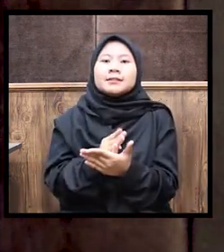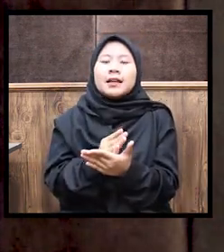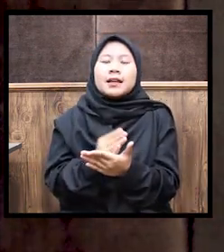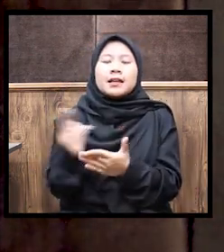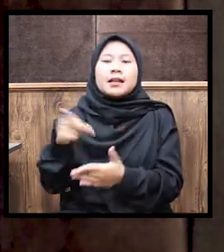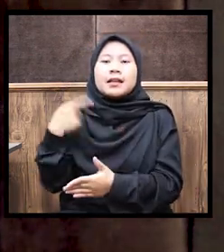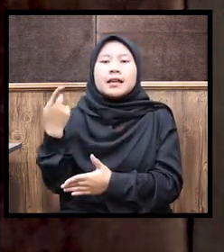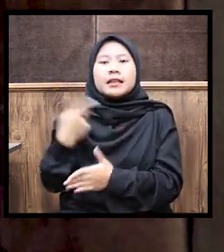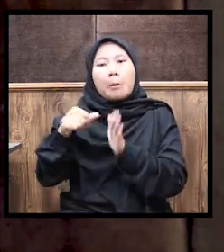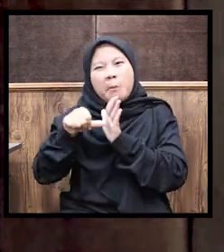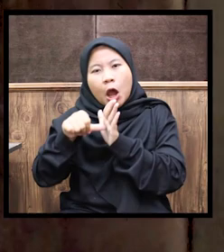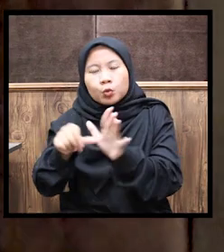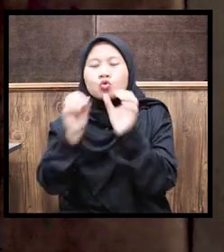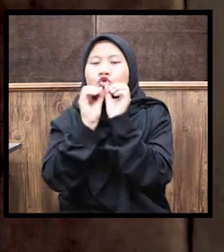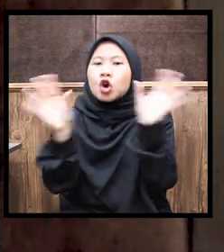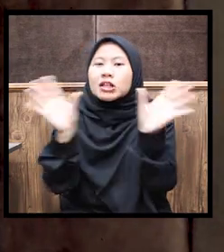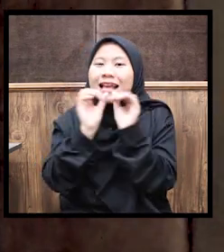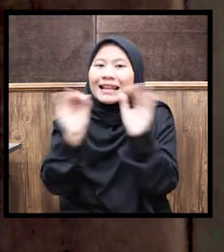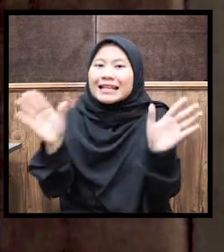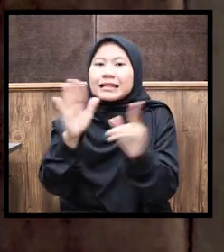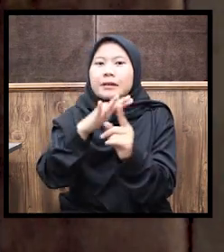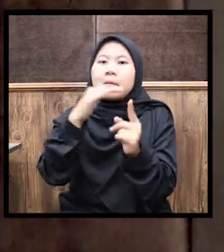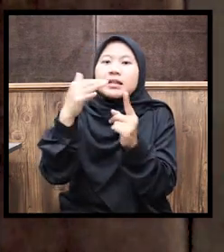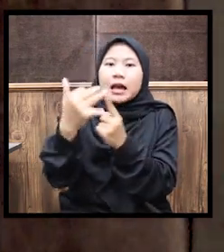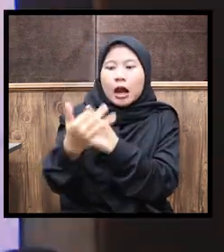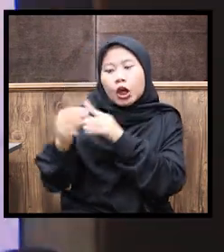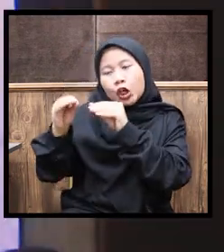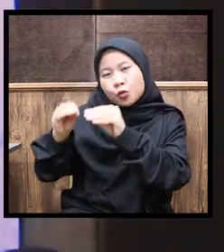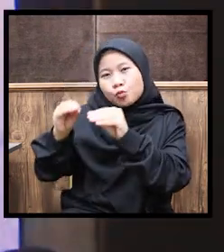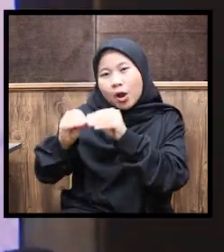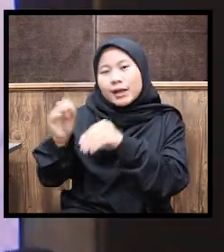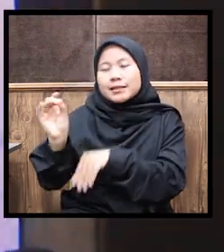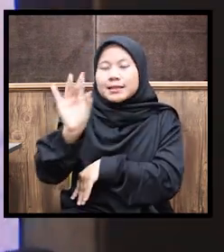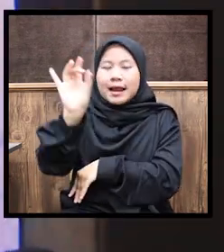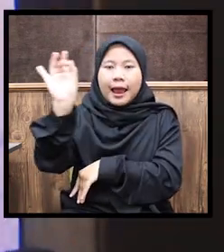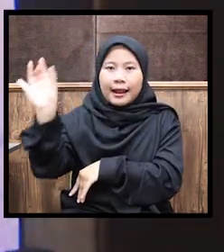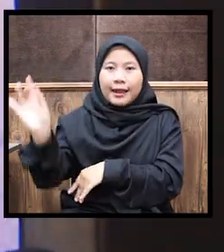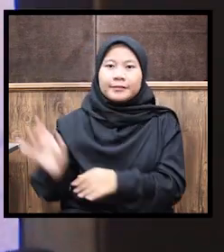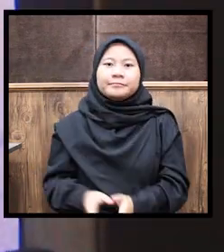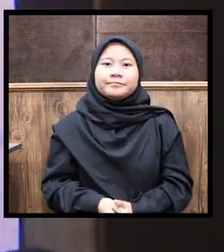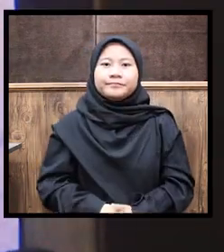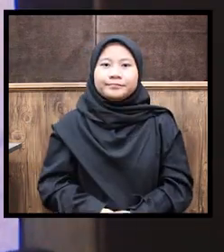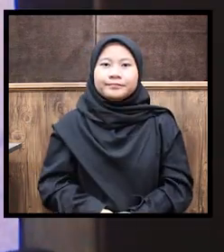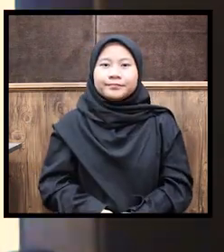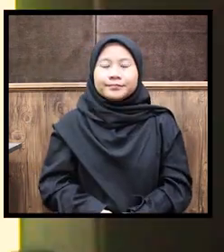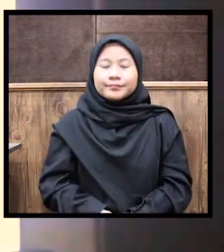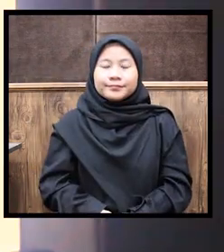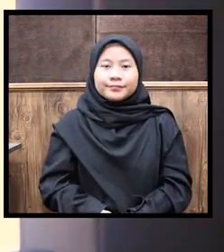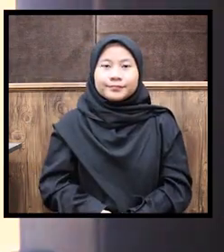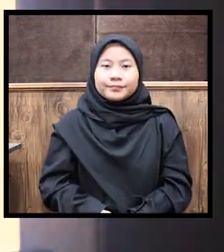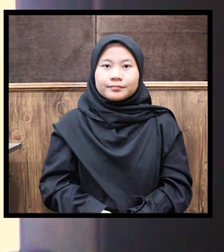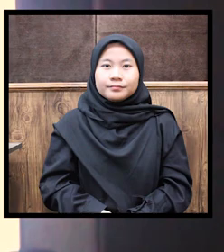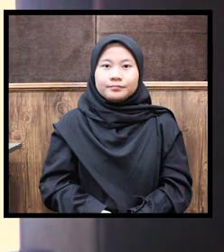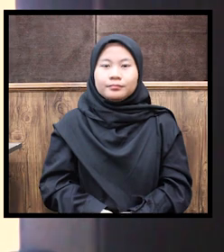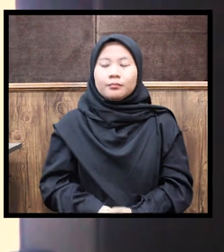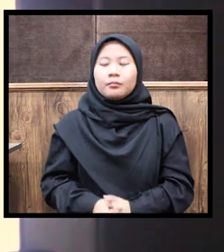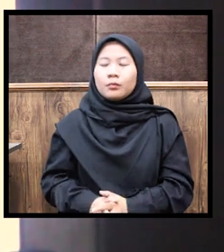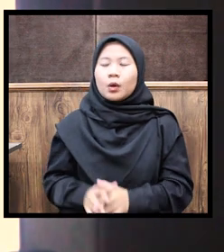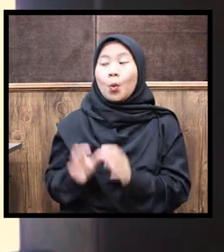masyarakat edukasi dalam edukasi ke perusahaan dan yang lainnya seperti itu pak ee